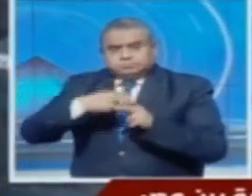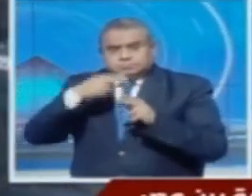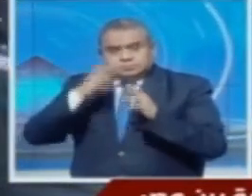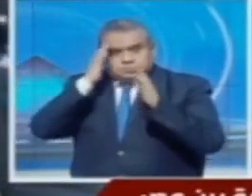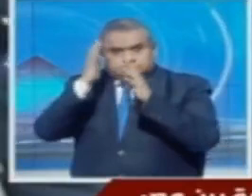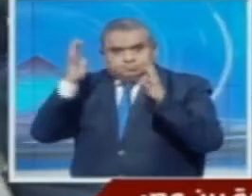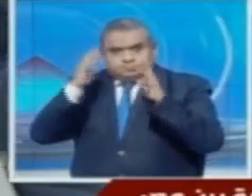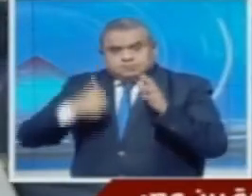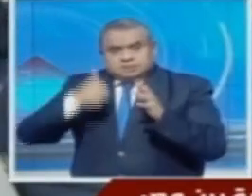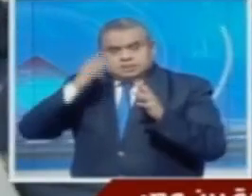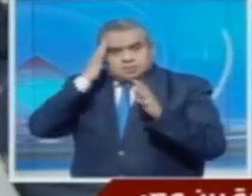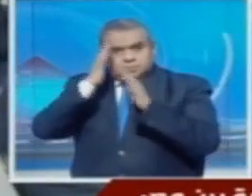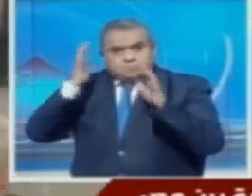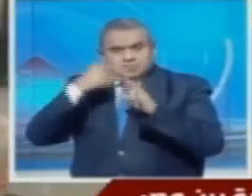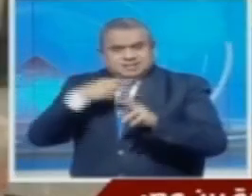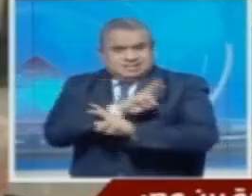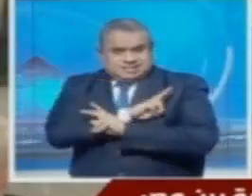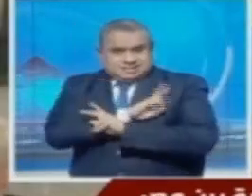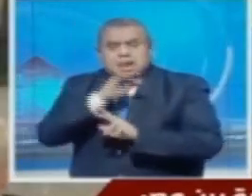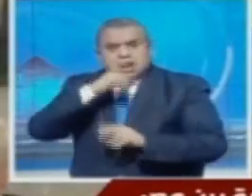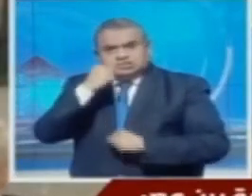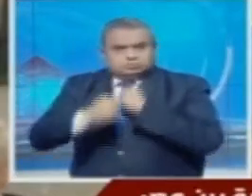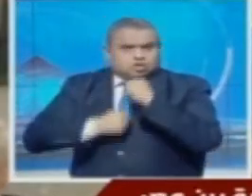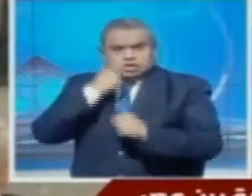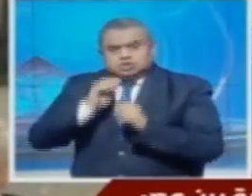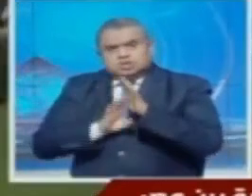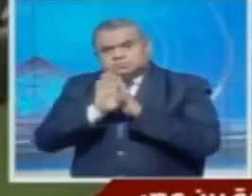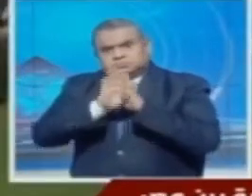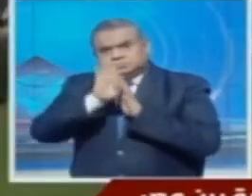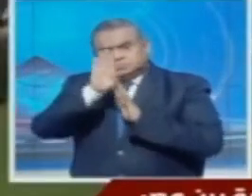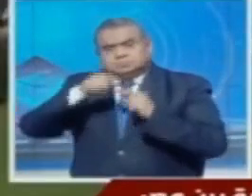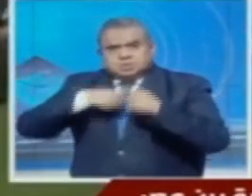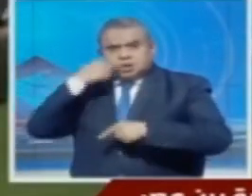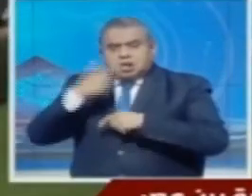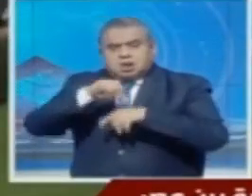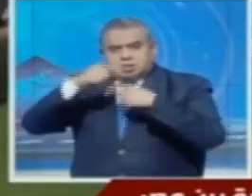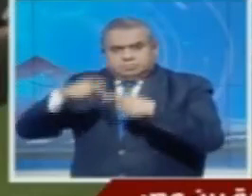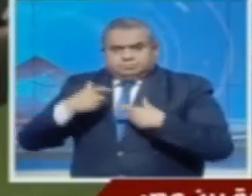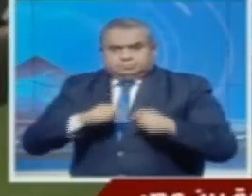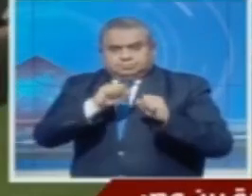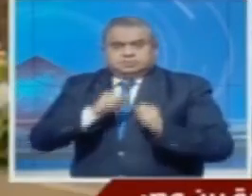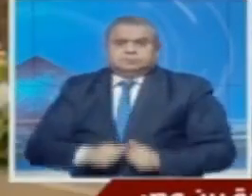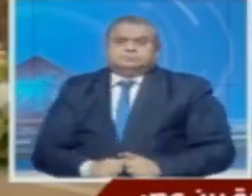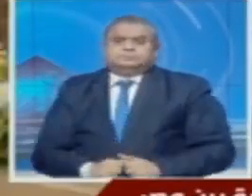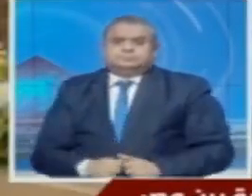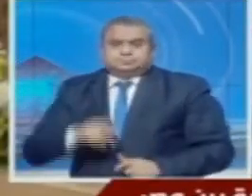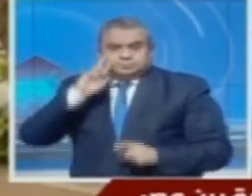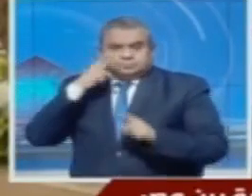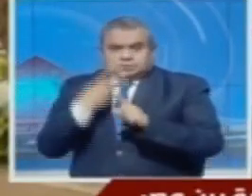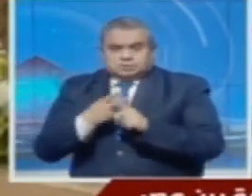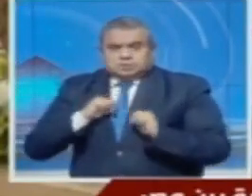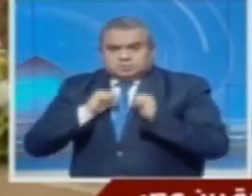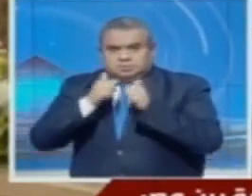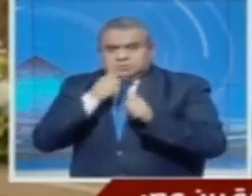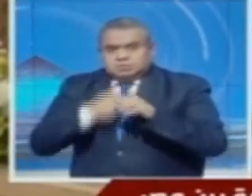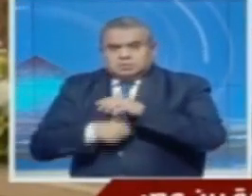والتسلح بالعلم والاستفادة من التطور العلمي المتلاحق في كافة المجالات. حضر الاحتفال الفريق